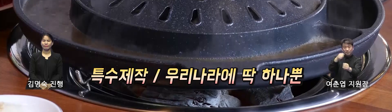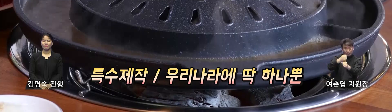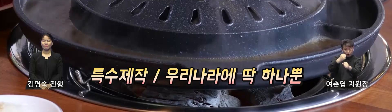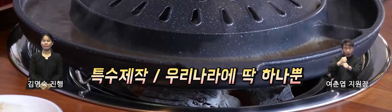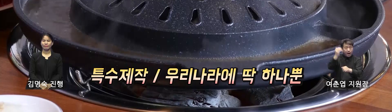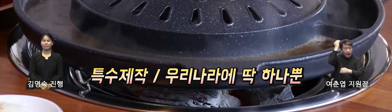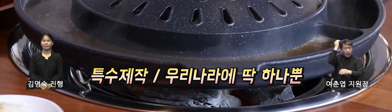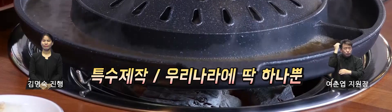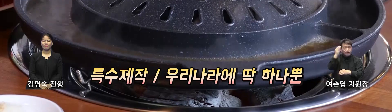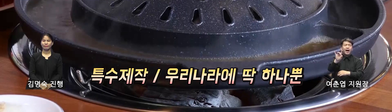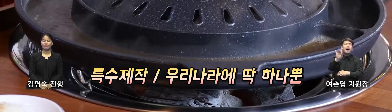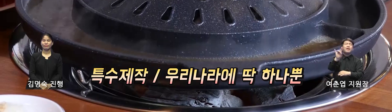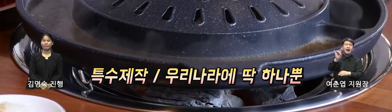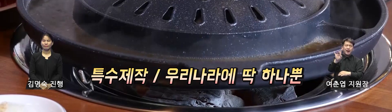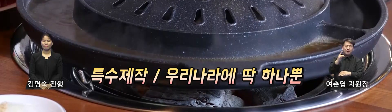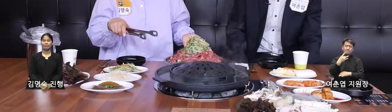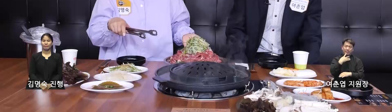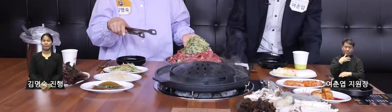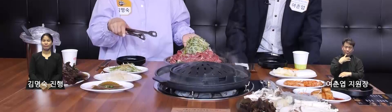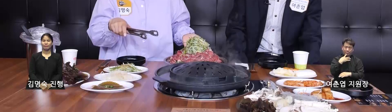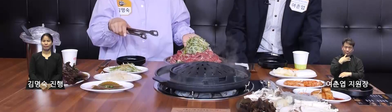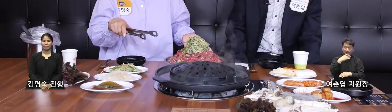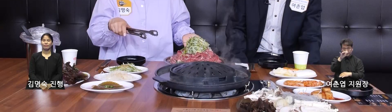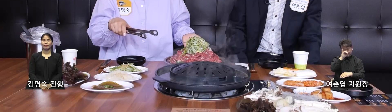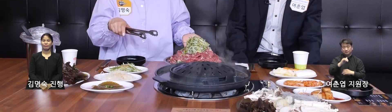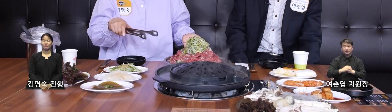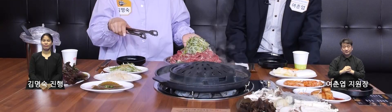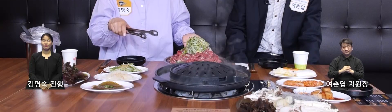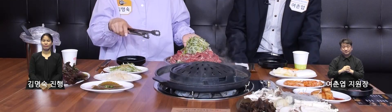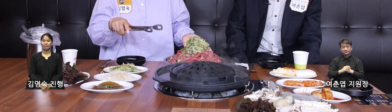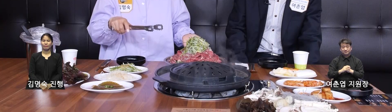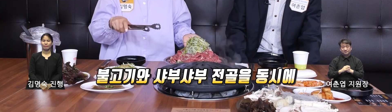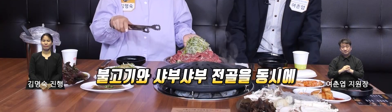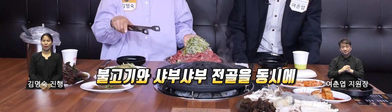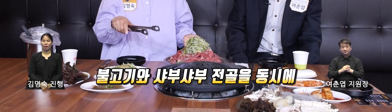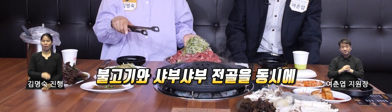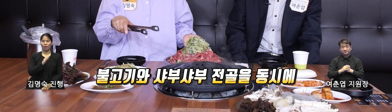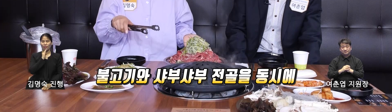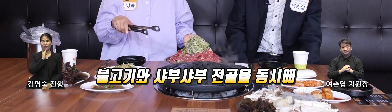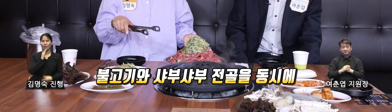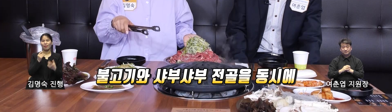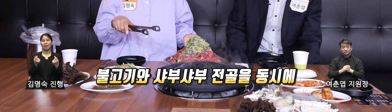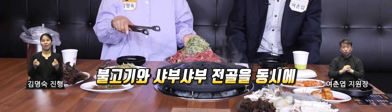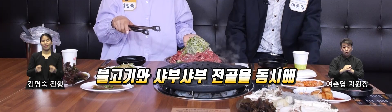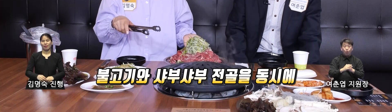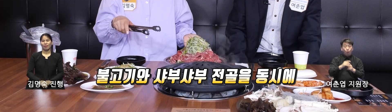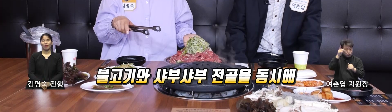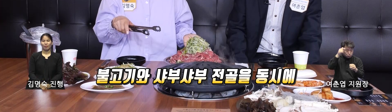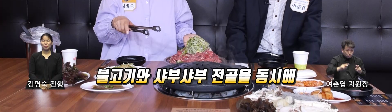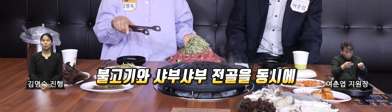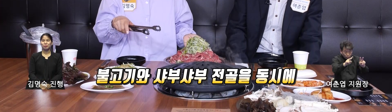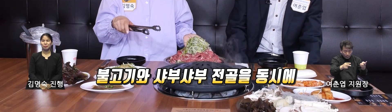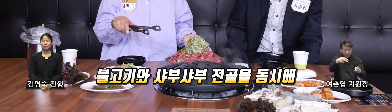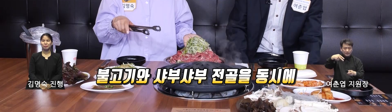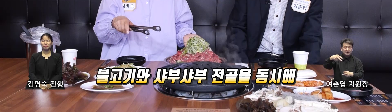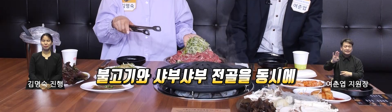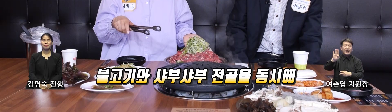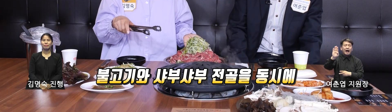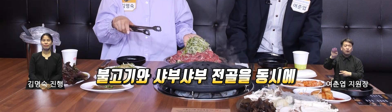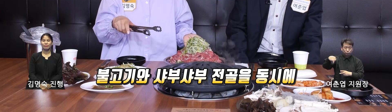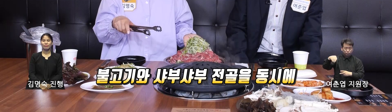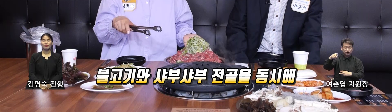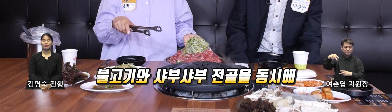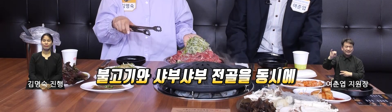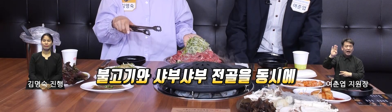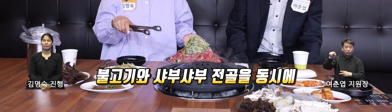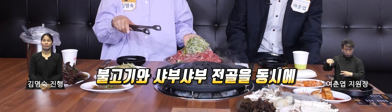없는, 한 군데도 없는 불판으로 주문 제작을 한 겁니다. 불고기와 동시에 샤브샤브하고